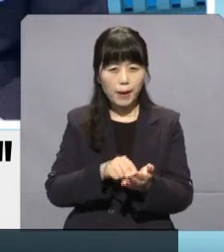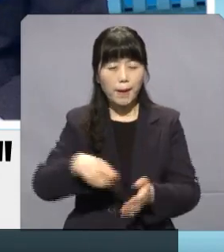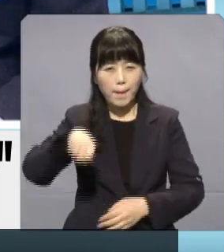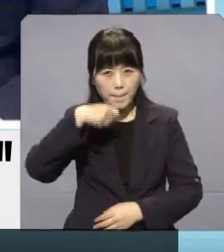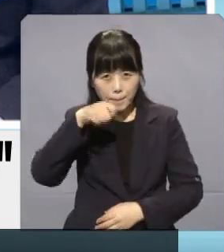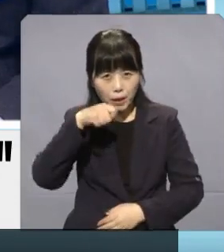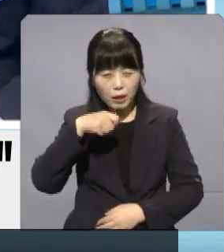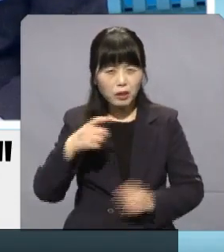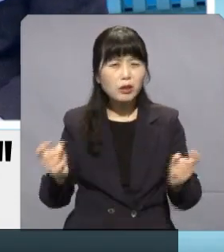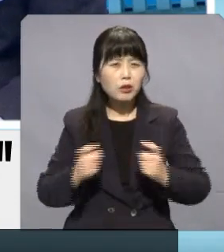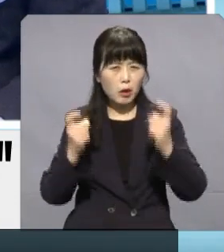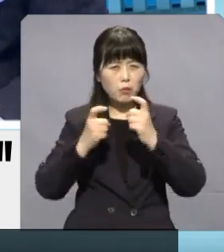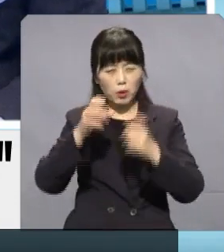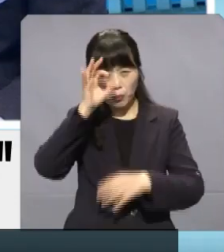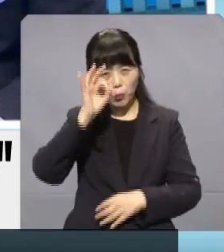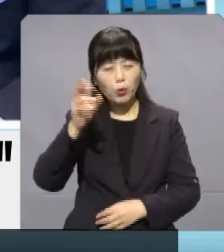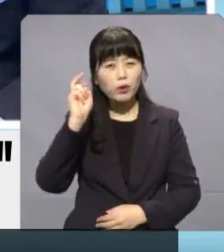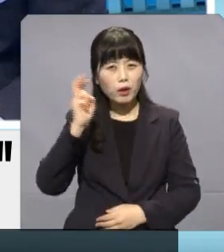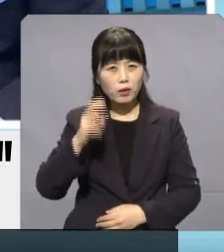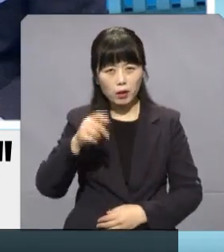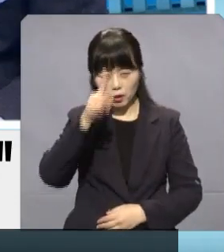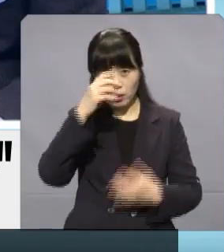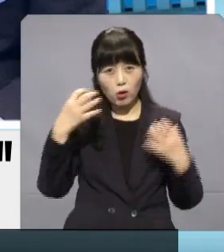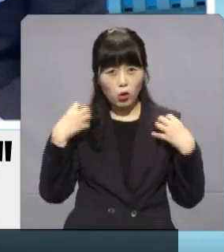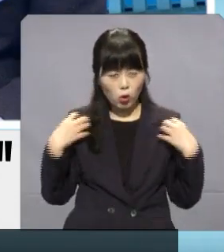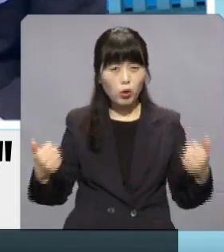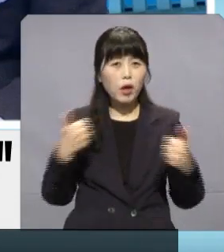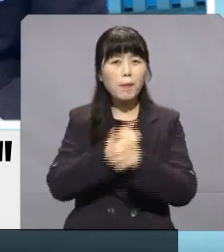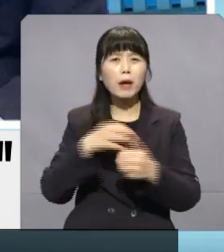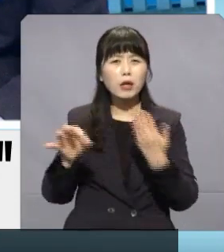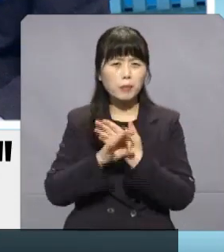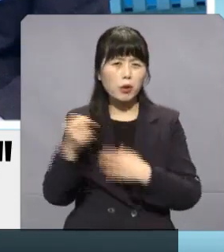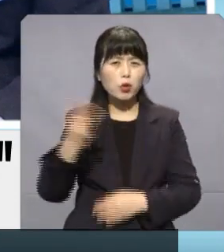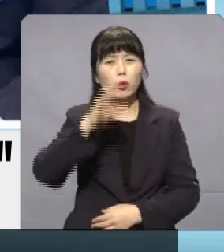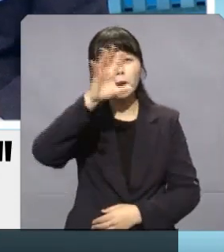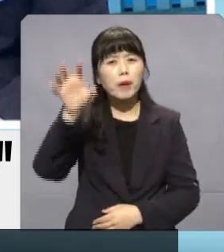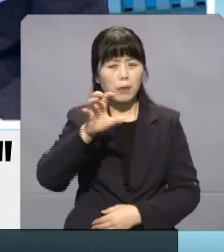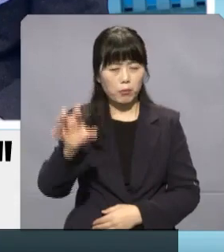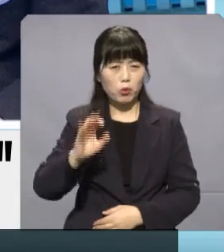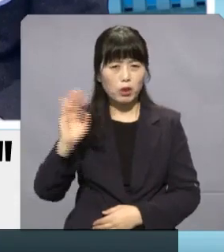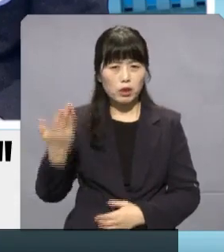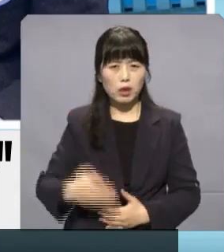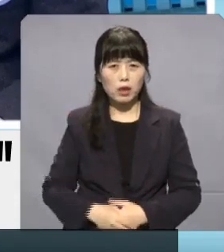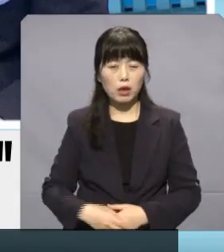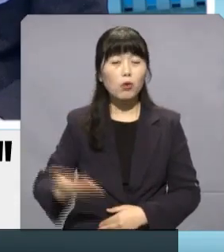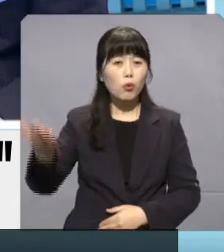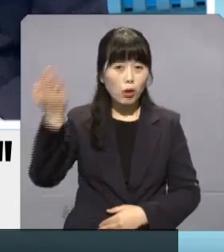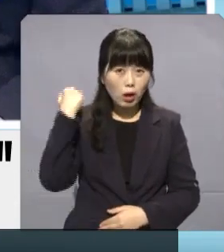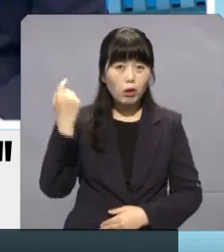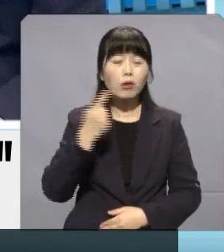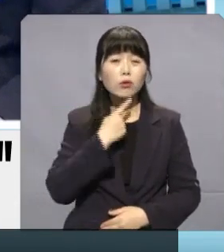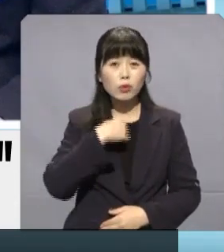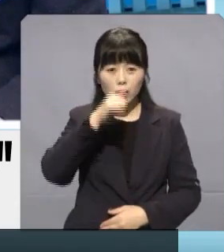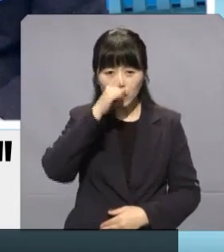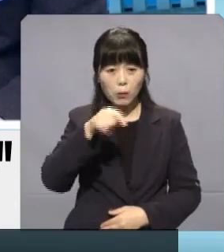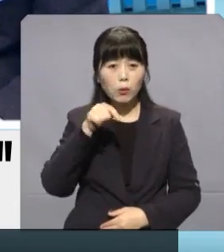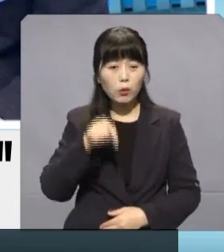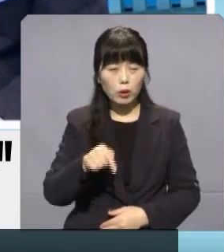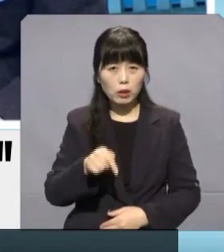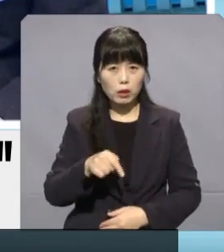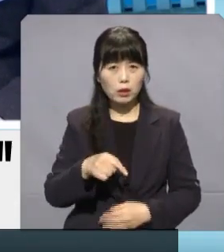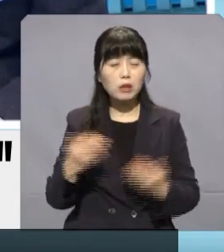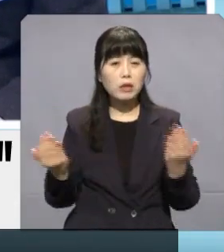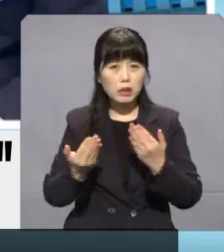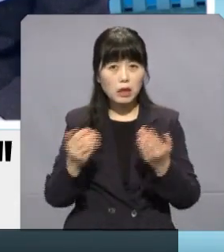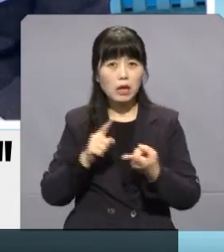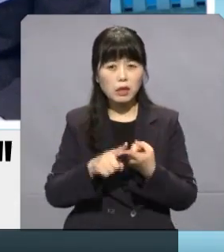이렇게 좀 비춰지는 면도 있는 거거든요 이런 일들이 과거에도 있었고 그렇기 때문에 이거를